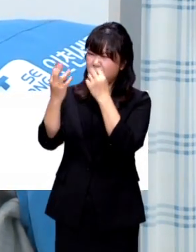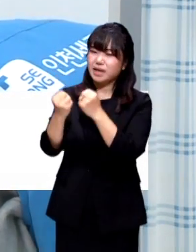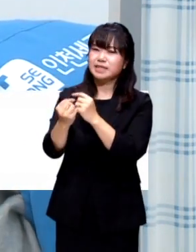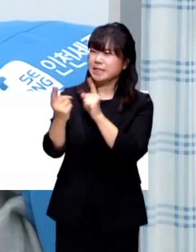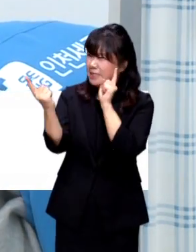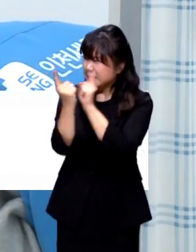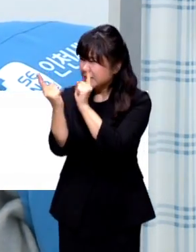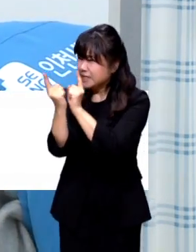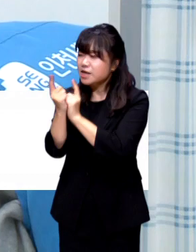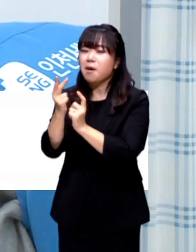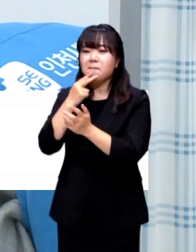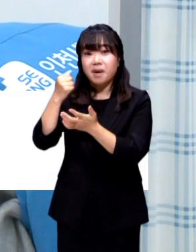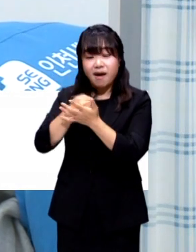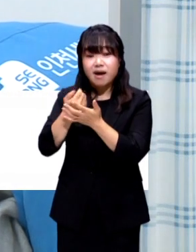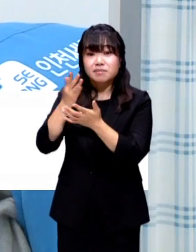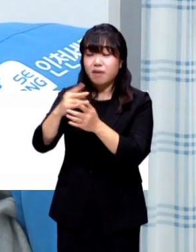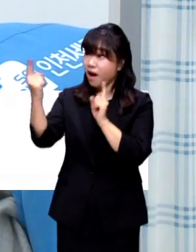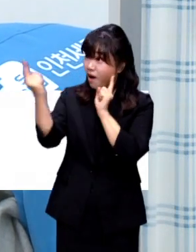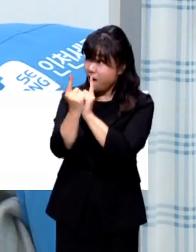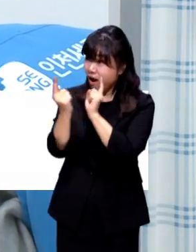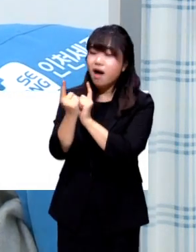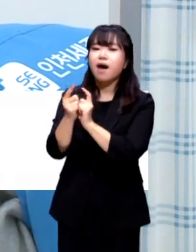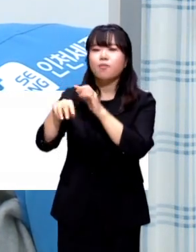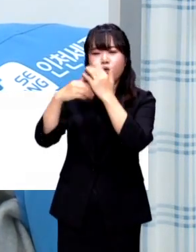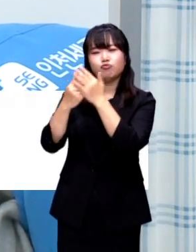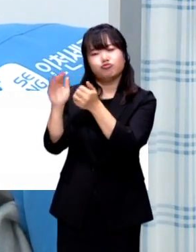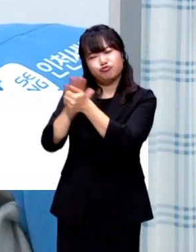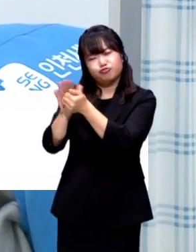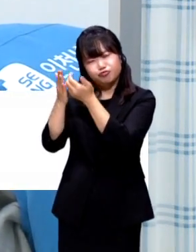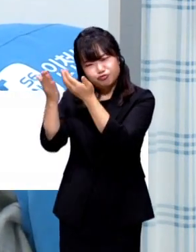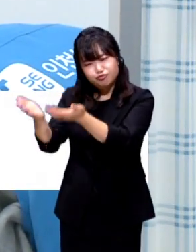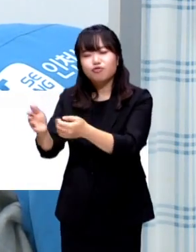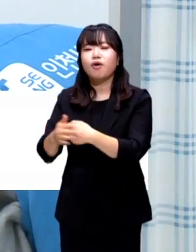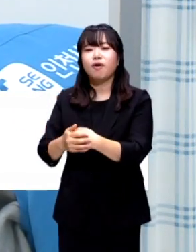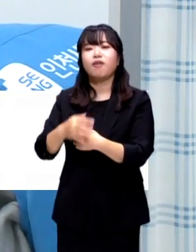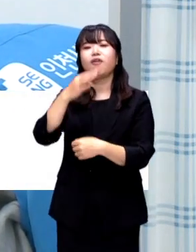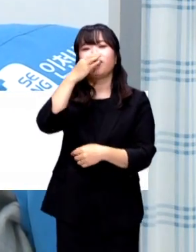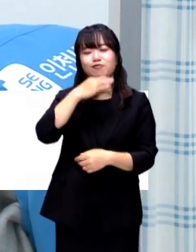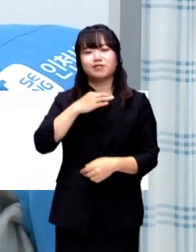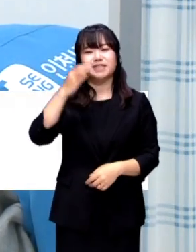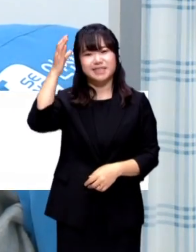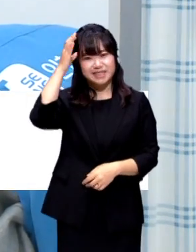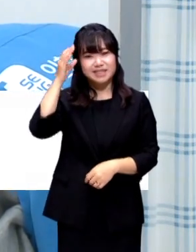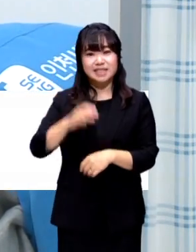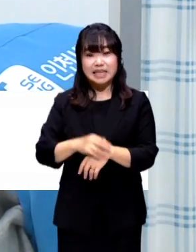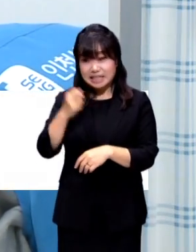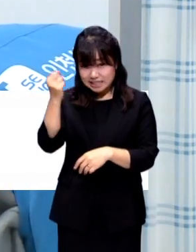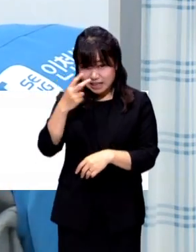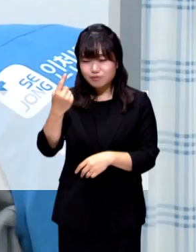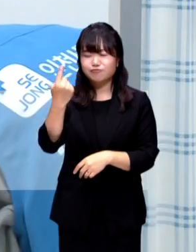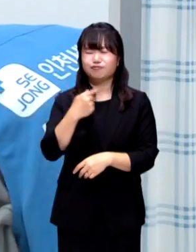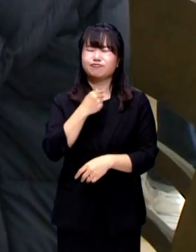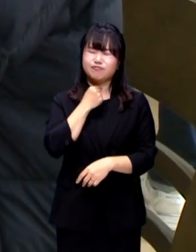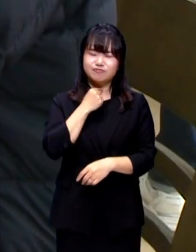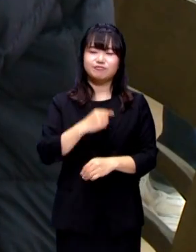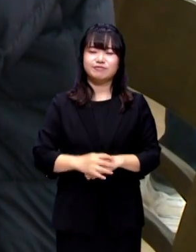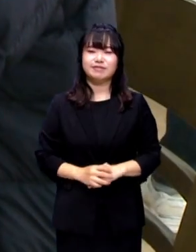하는데 그래도 오늘 진료 보신 분들이 큰 도움이 작은 도움이라도 됐으면 좋겠습니다. 이런 기회가 자주 있었으면